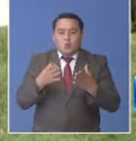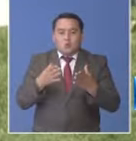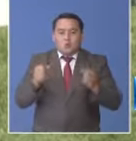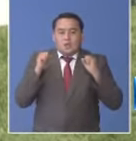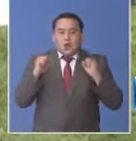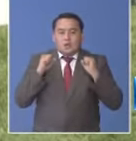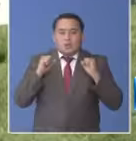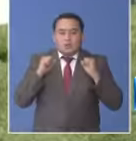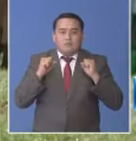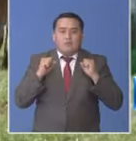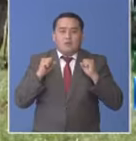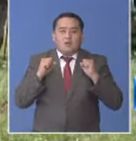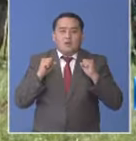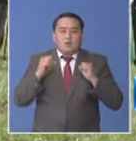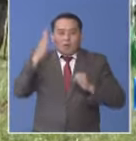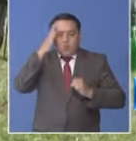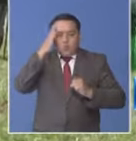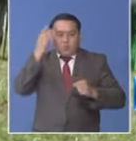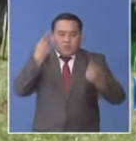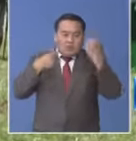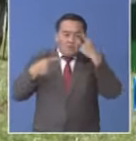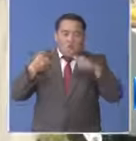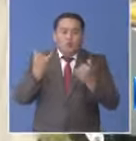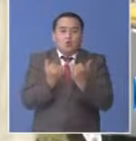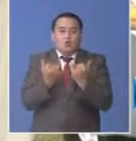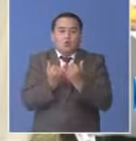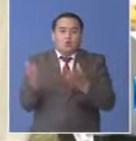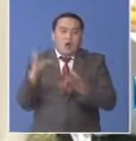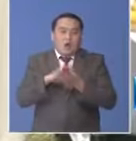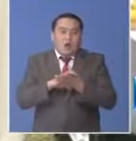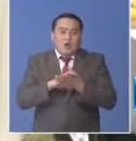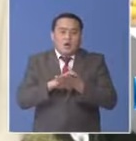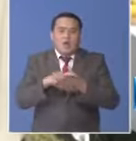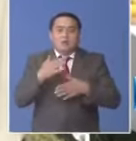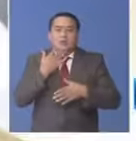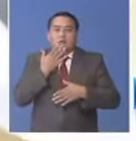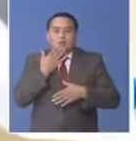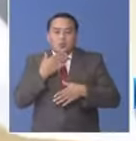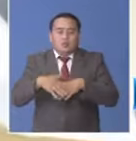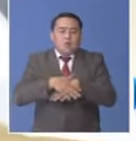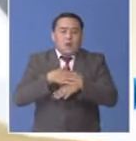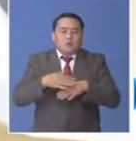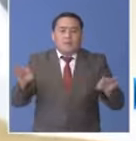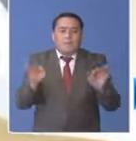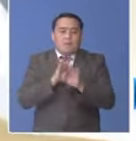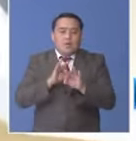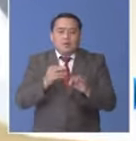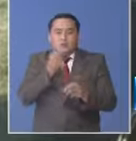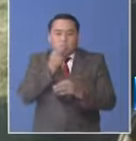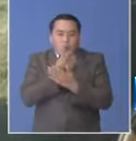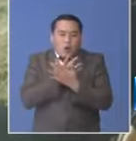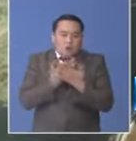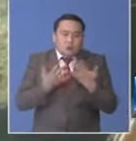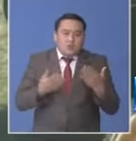и воинскими победами, но и устным творчеством. Гости смогли ознакомиться с самобытностью народных песен, отведать национальные угощения,